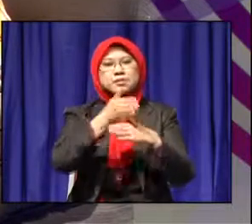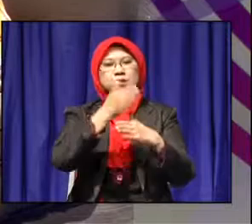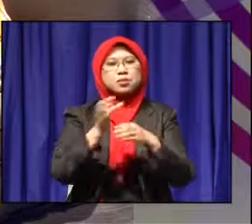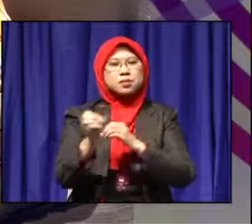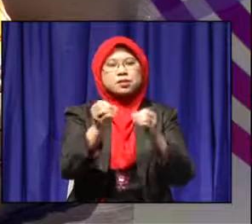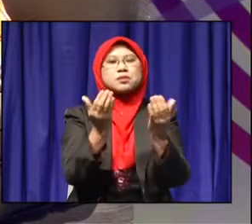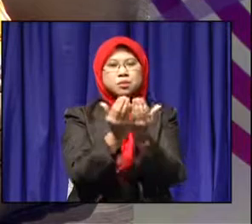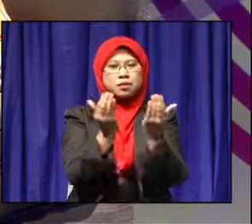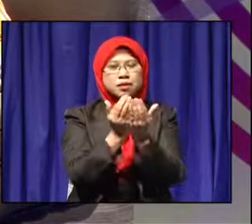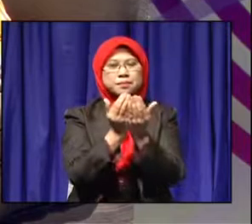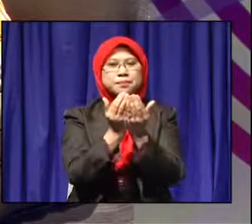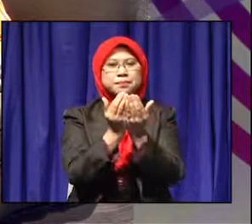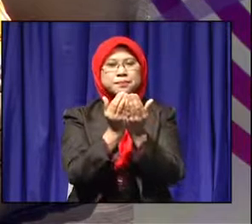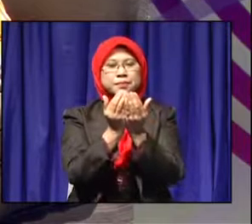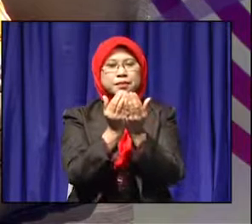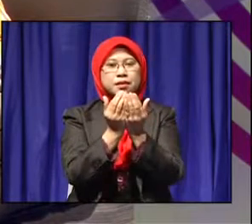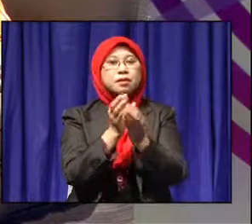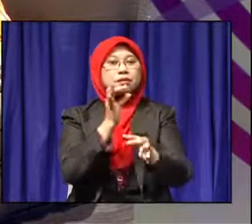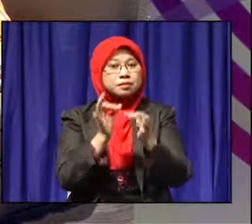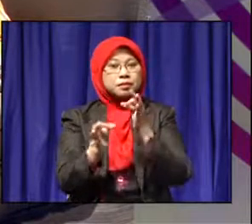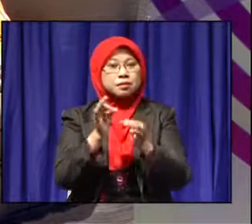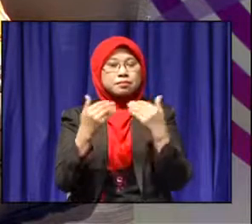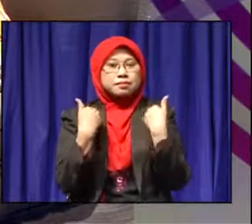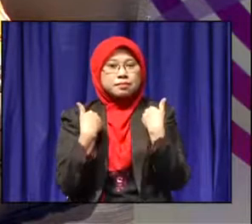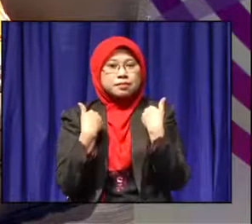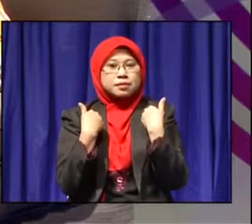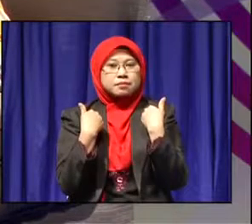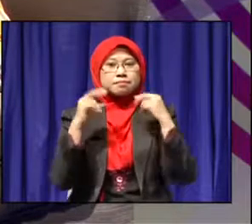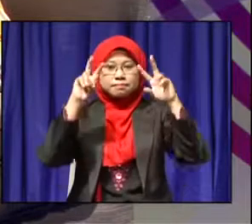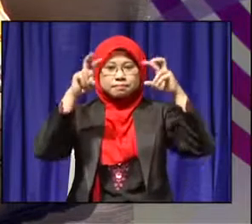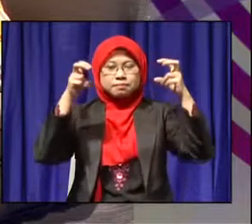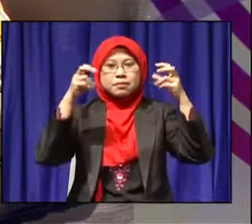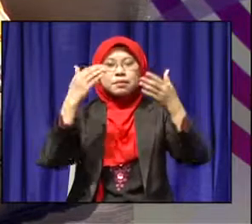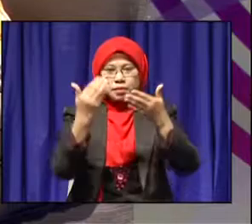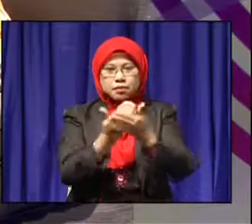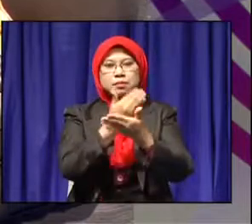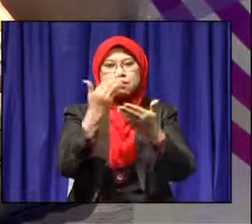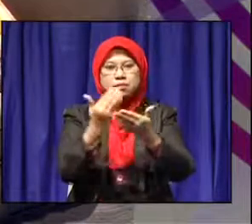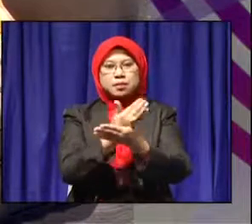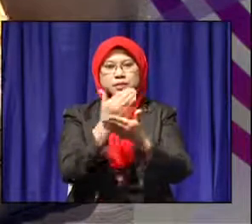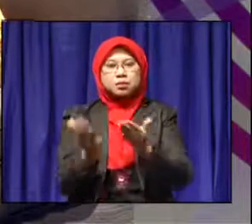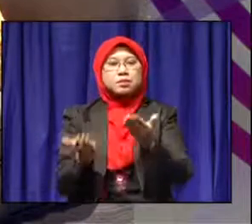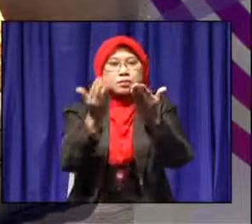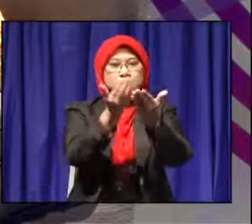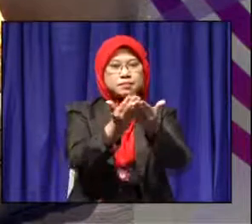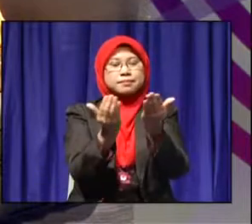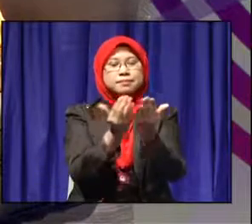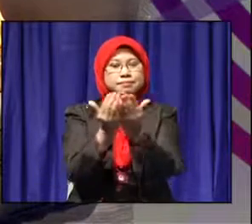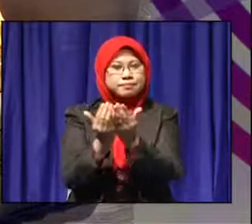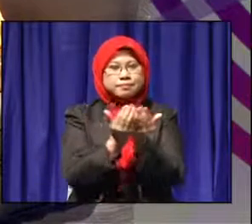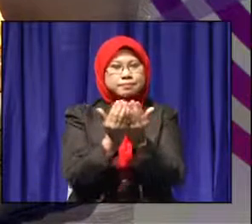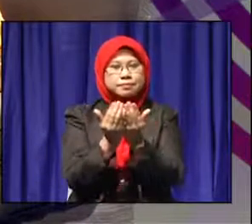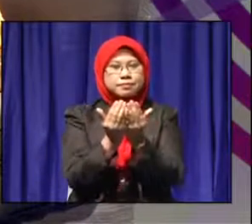jadi sekiranya ada mata pelajaran baharu ya ini ditawarkan oleh pihak sekolah